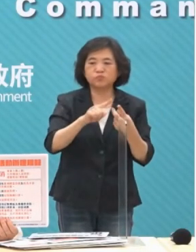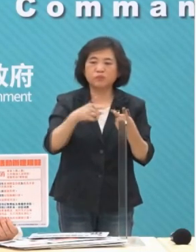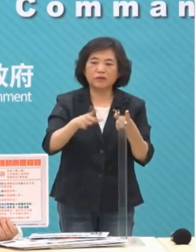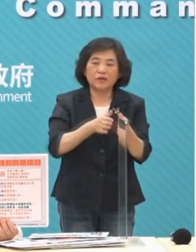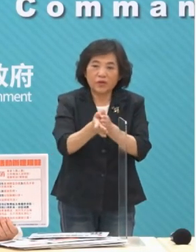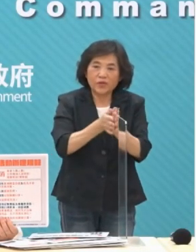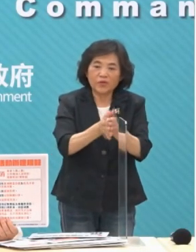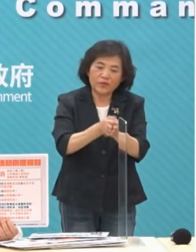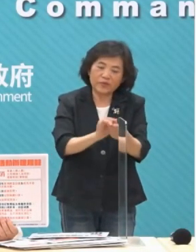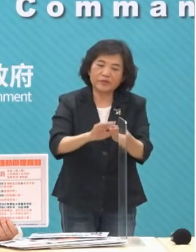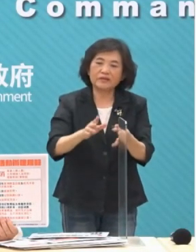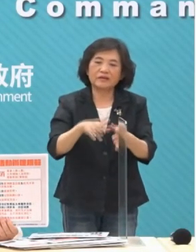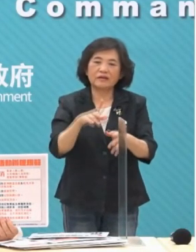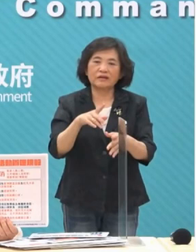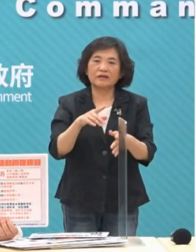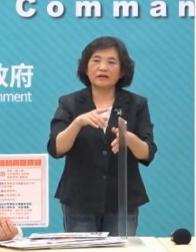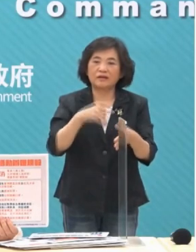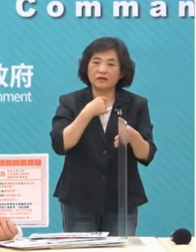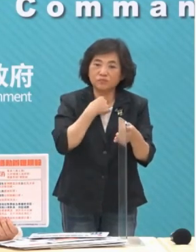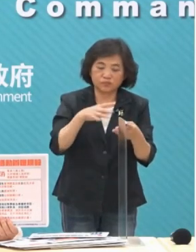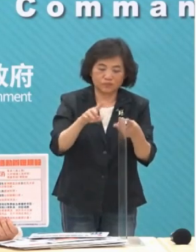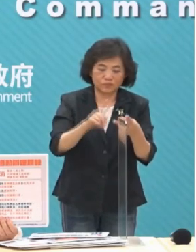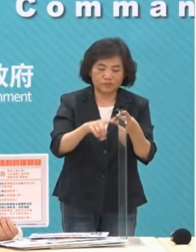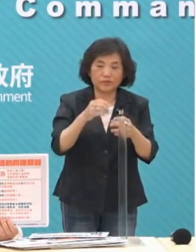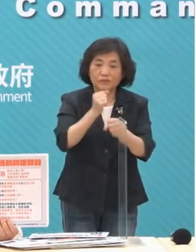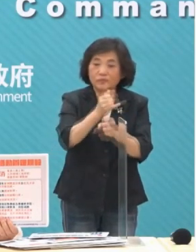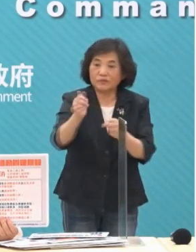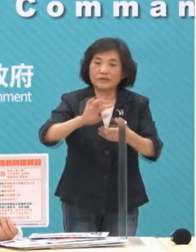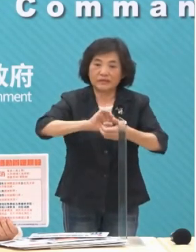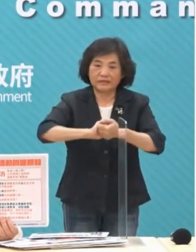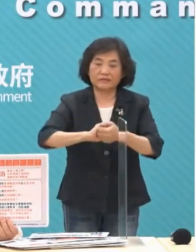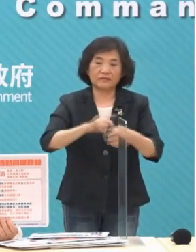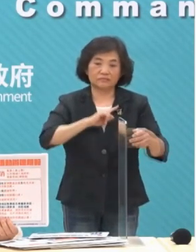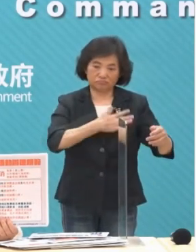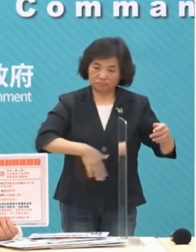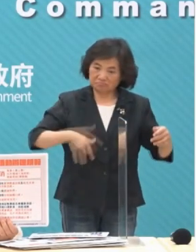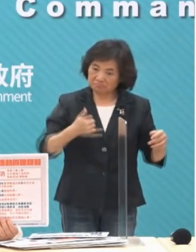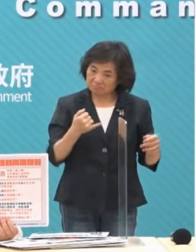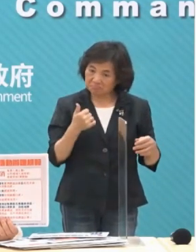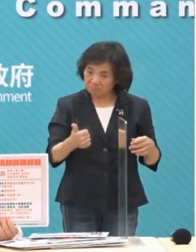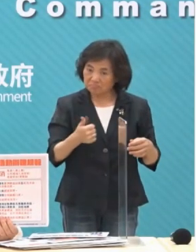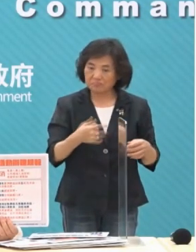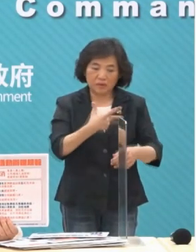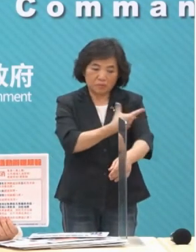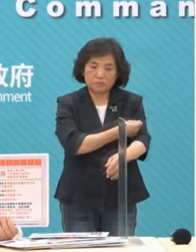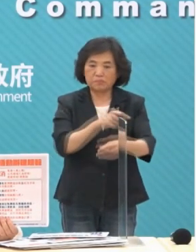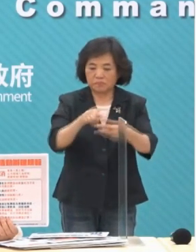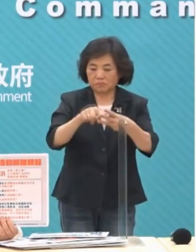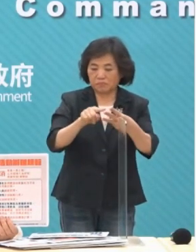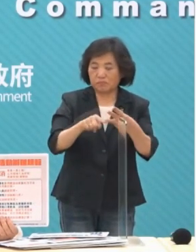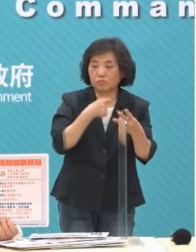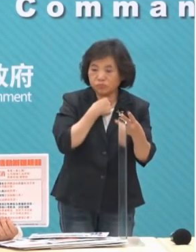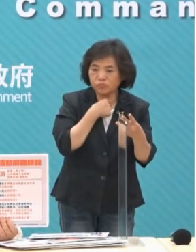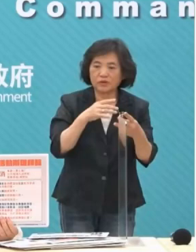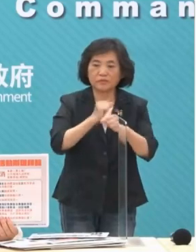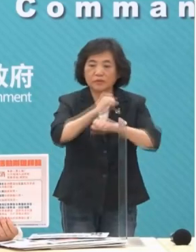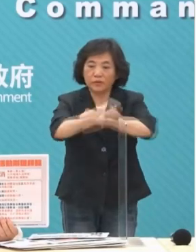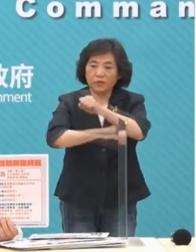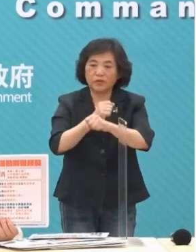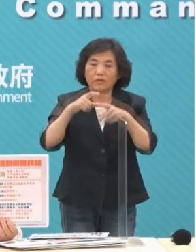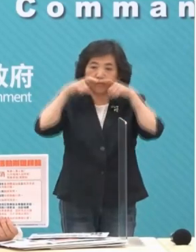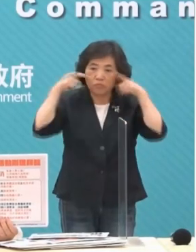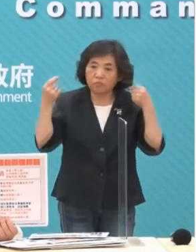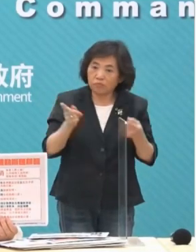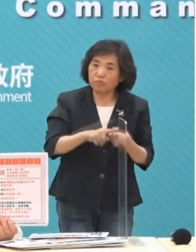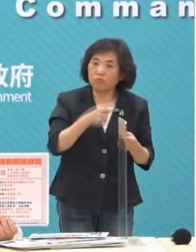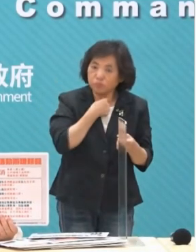干洗手液啊、酒精等消毒设备，工作人员要健康管理，打满疫苗啊，活动期间全程戴口